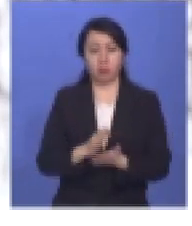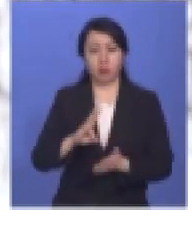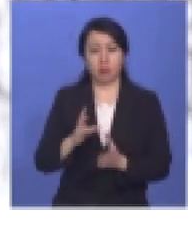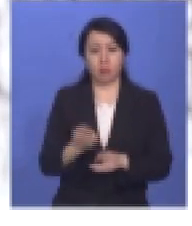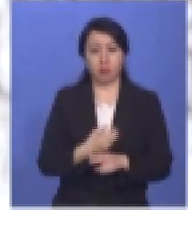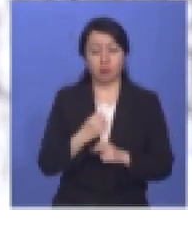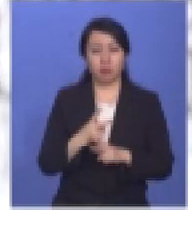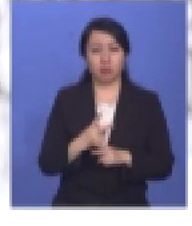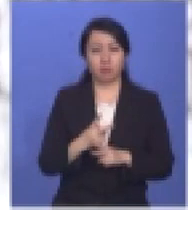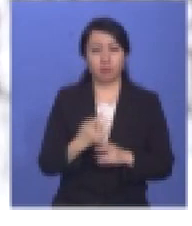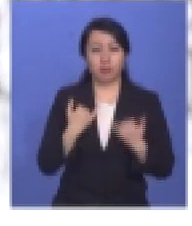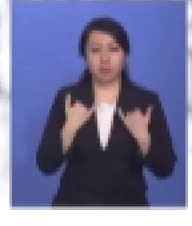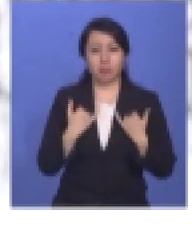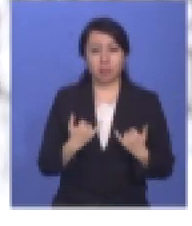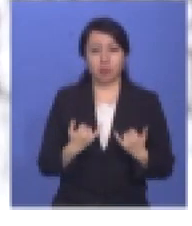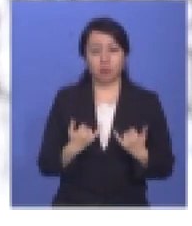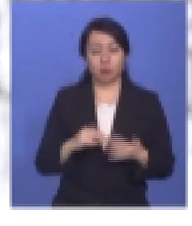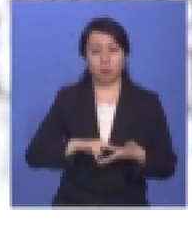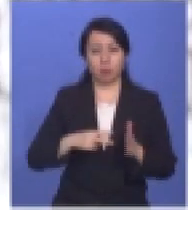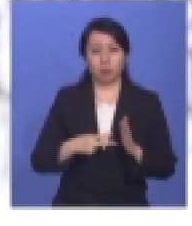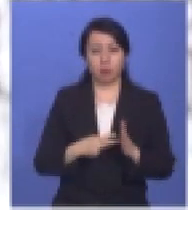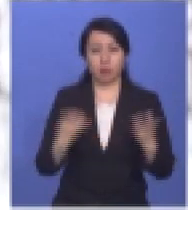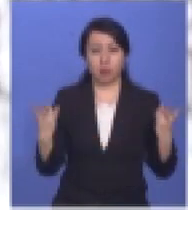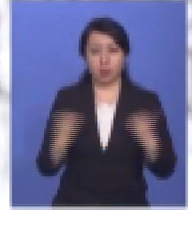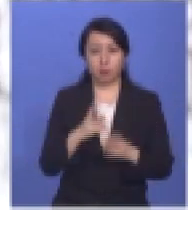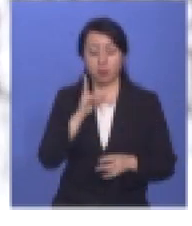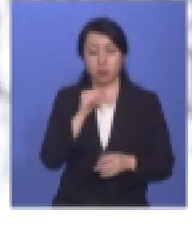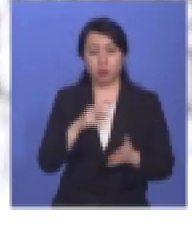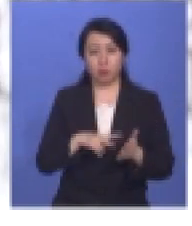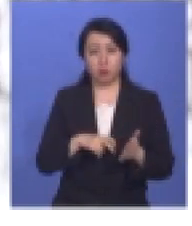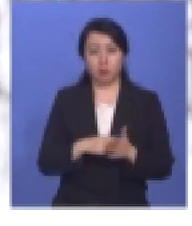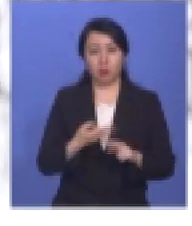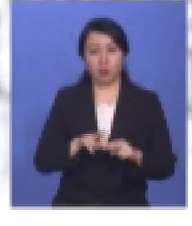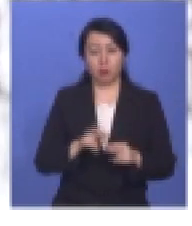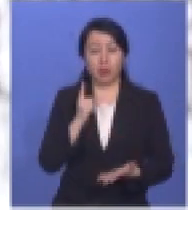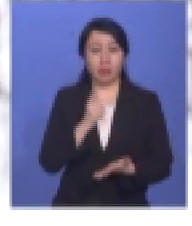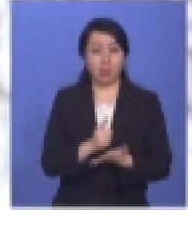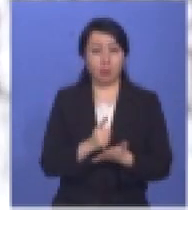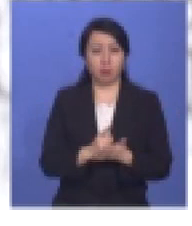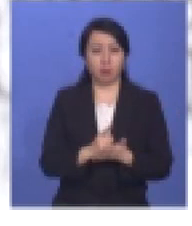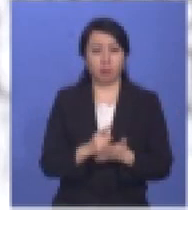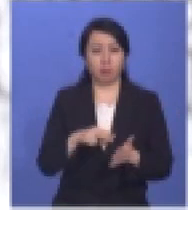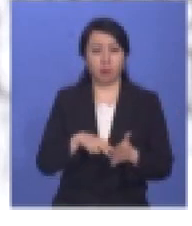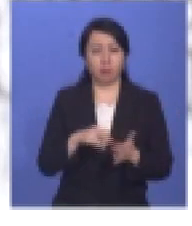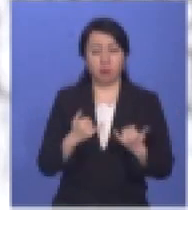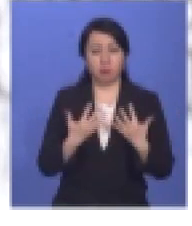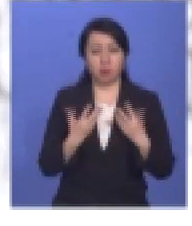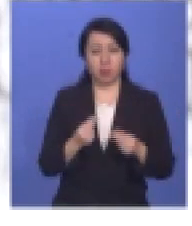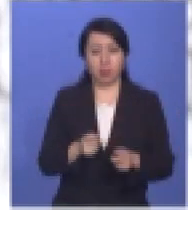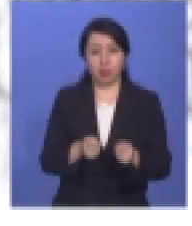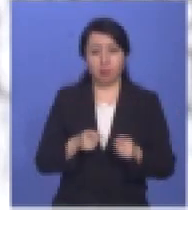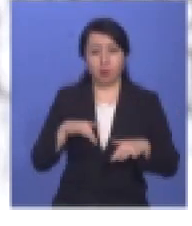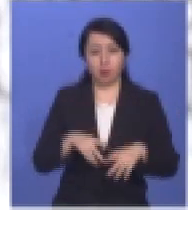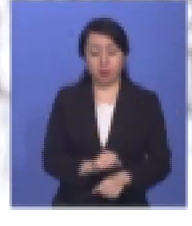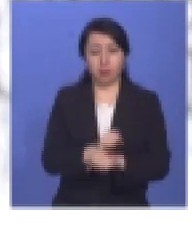национальной безопасности. На данный момент все идет по плану, и то необходимое количество призывников, которые требуется призвать на сегодняшний день, Департамент по